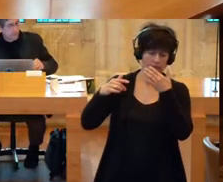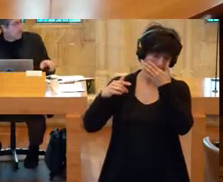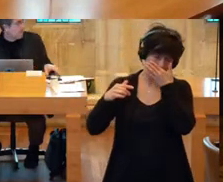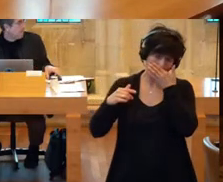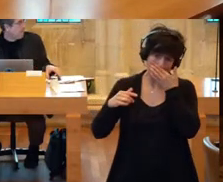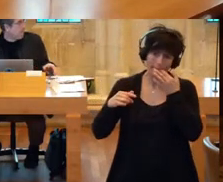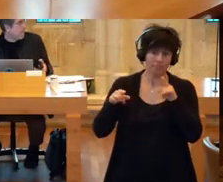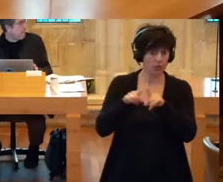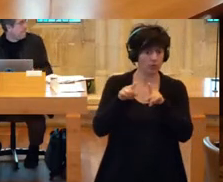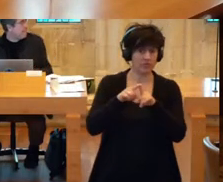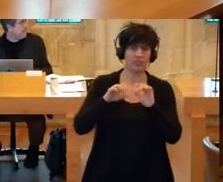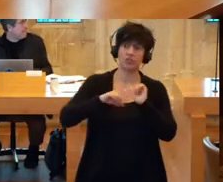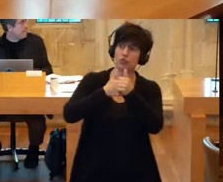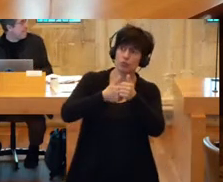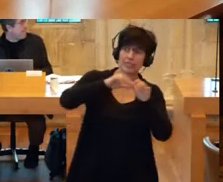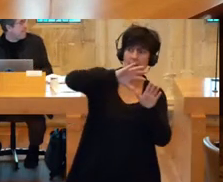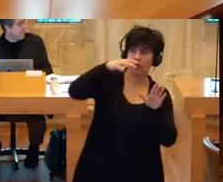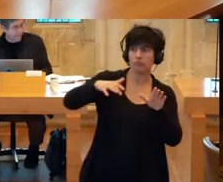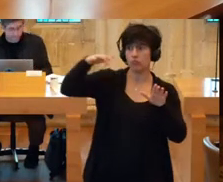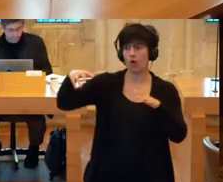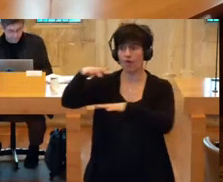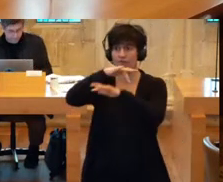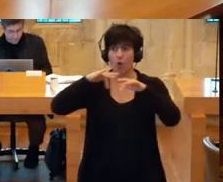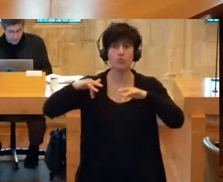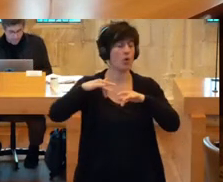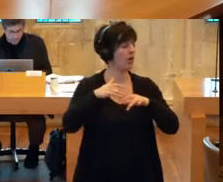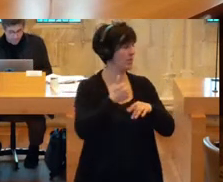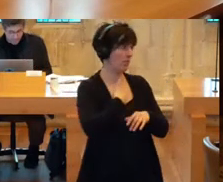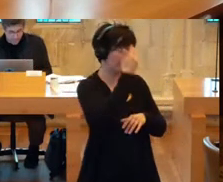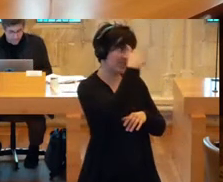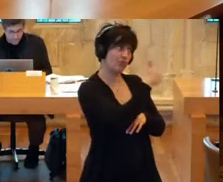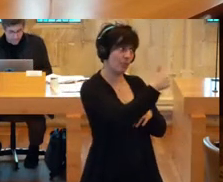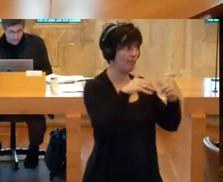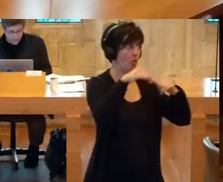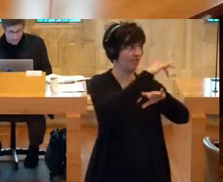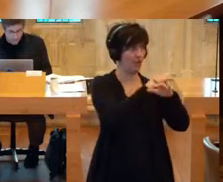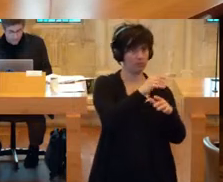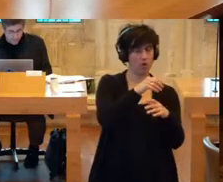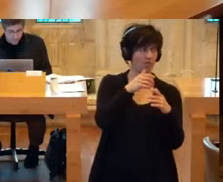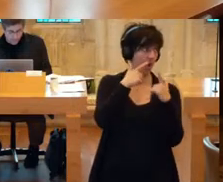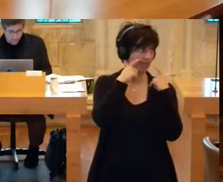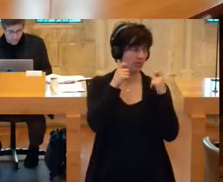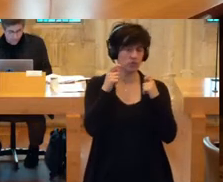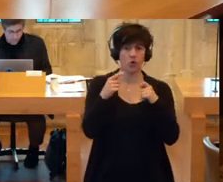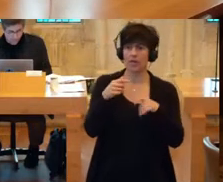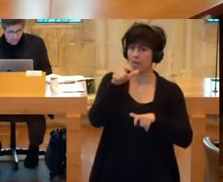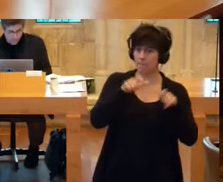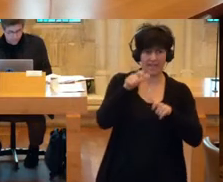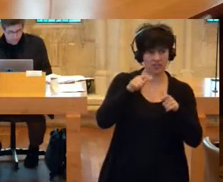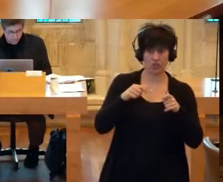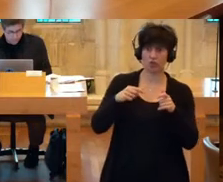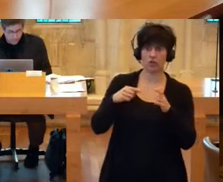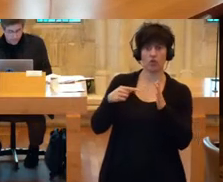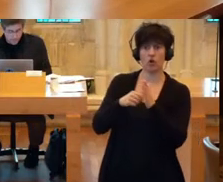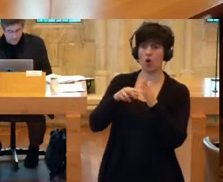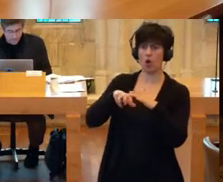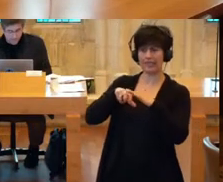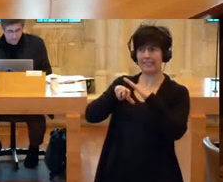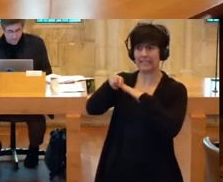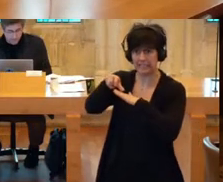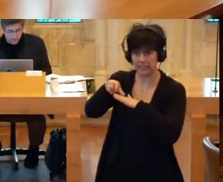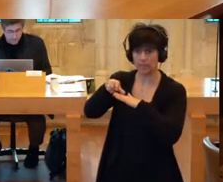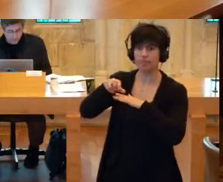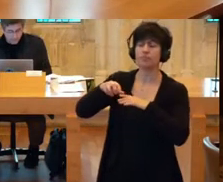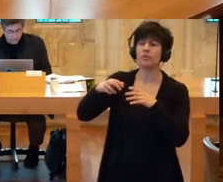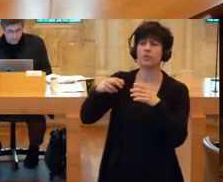votre intérêt pour le souci environnemental. Chaque personne qui se rendra sur cette structure pourra repartir avec une